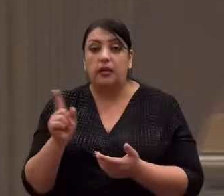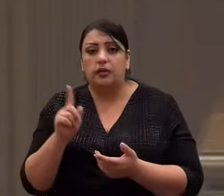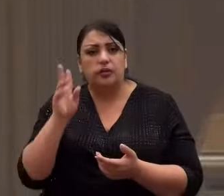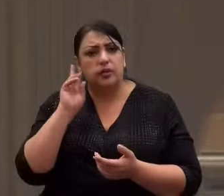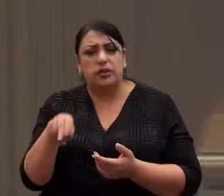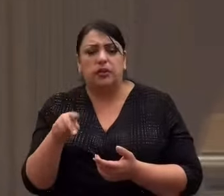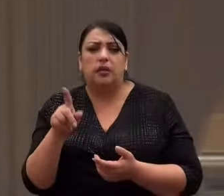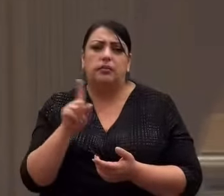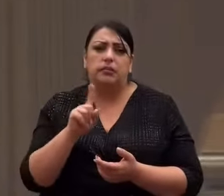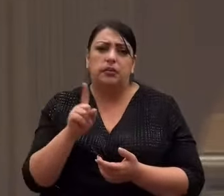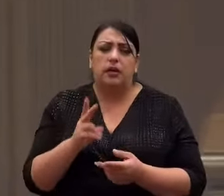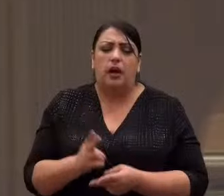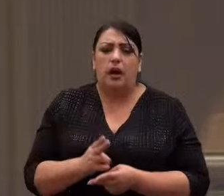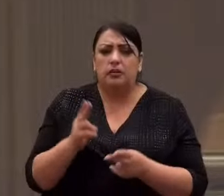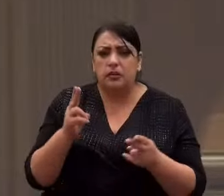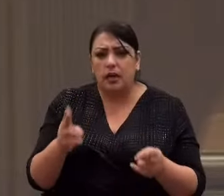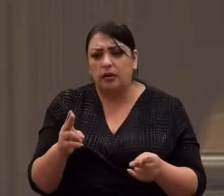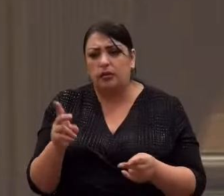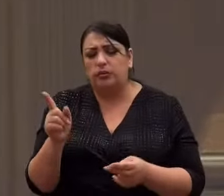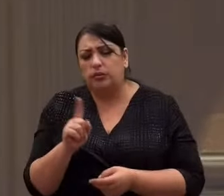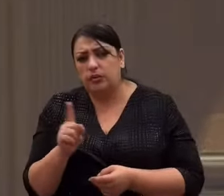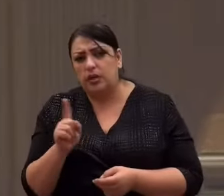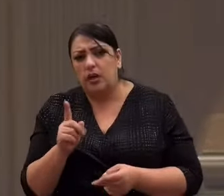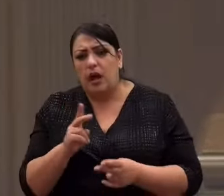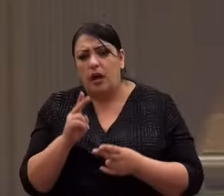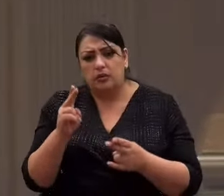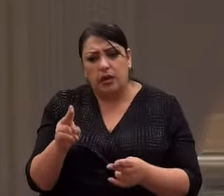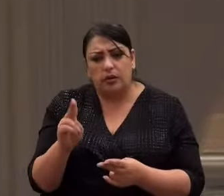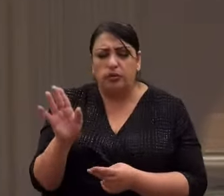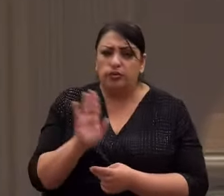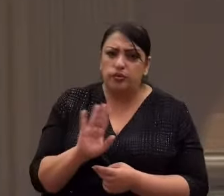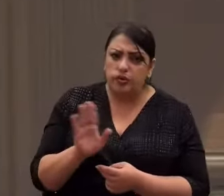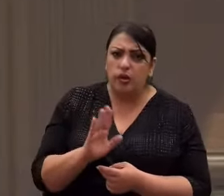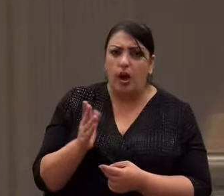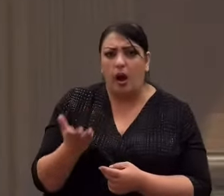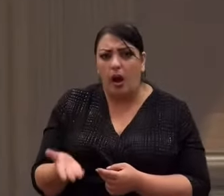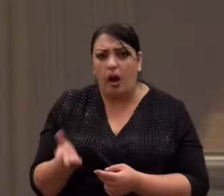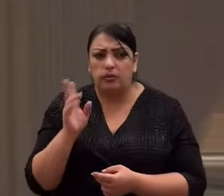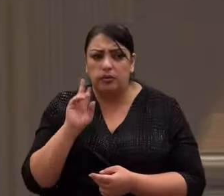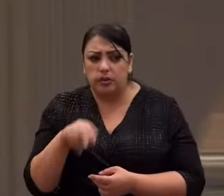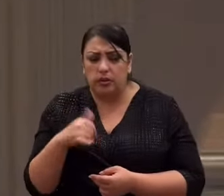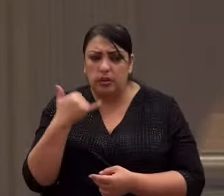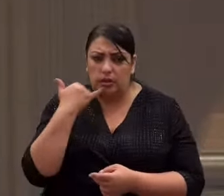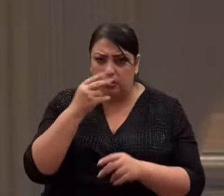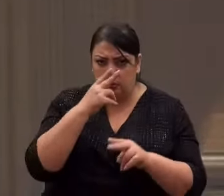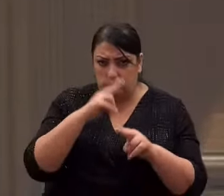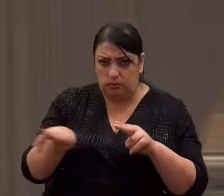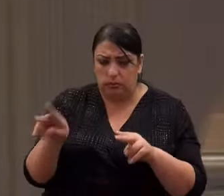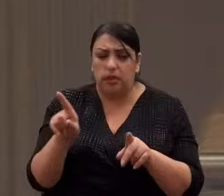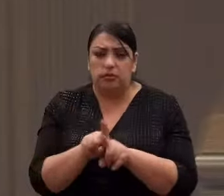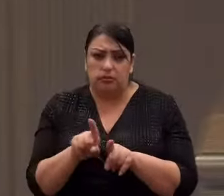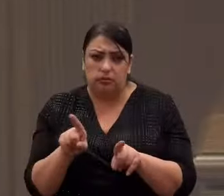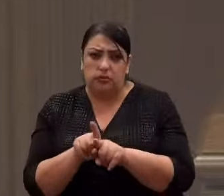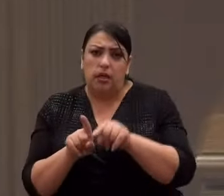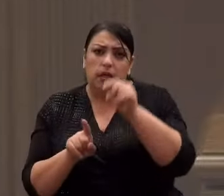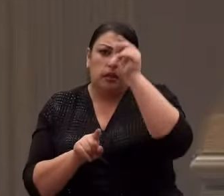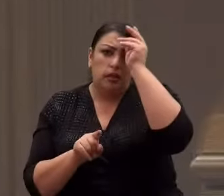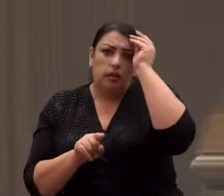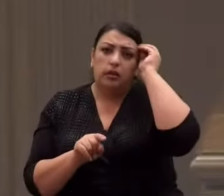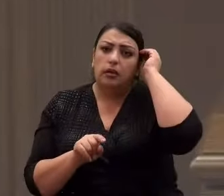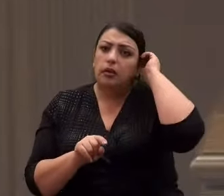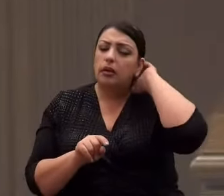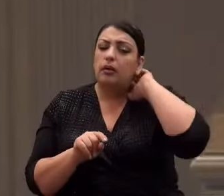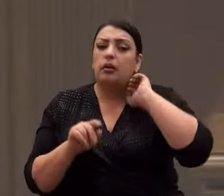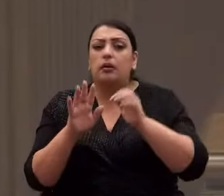չգիտես, հանցագործություն է կամ հանցագործություն չէ, նույնիսկ հեռախոսի կորուստյան դեպքը, դիմում